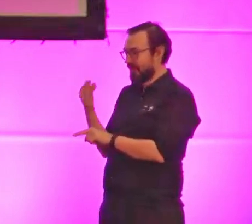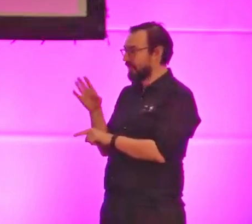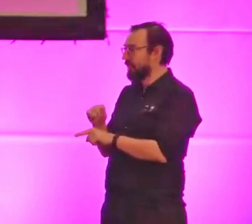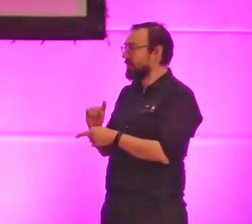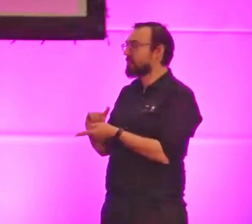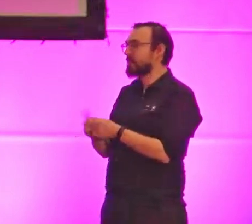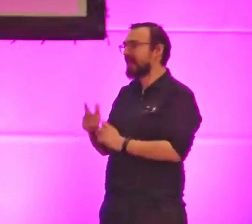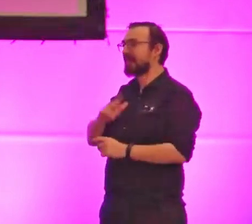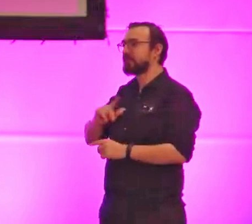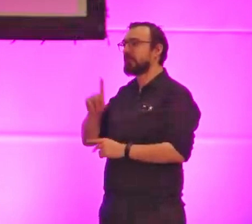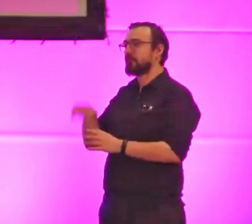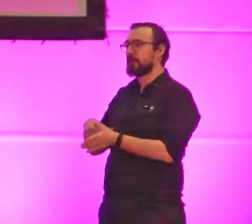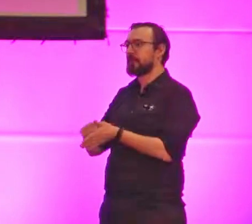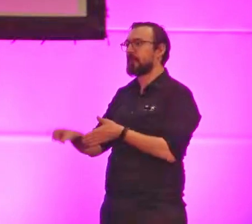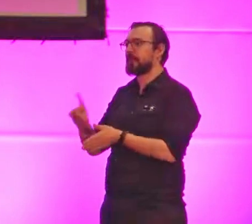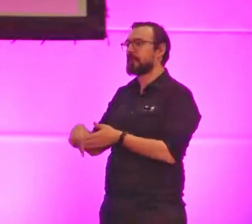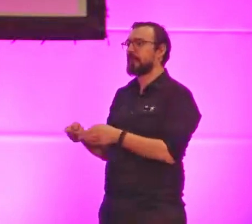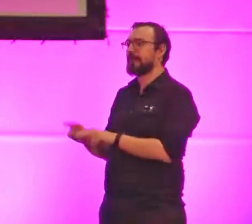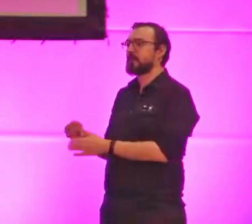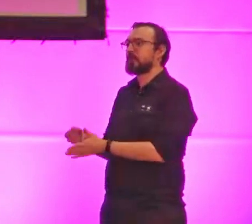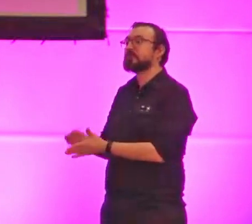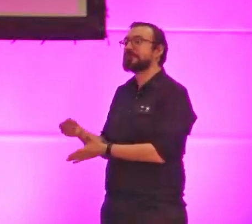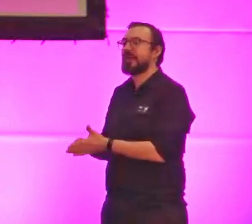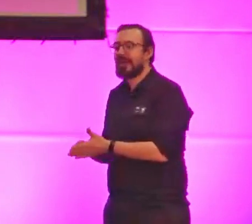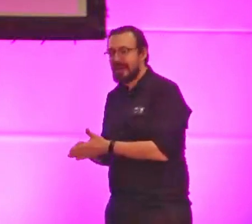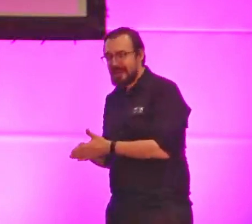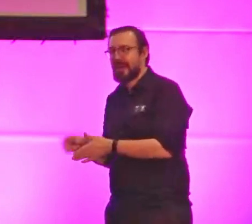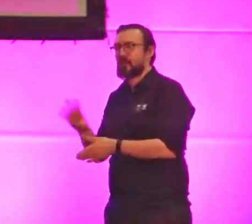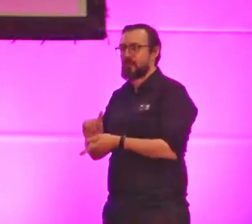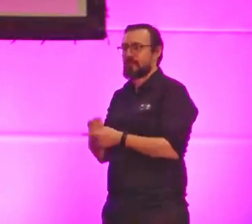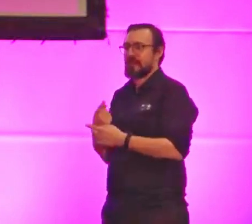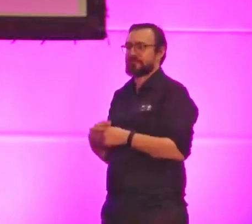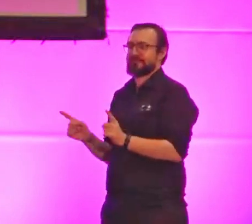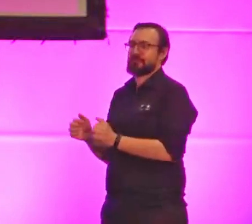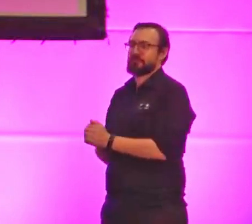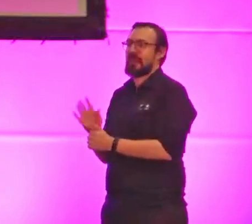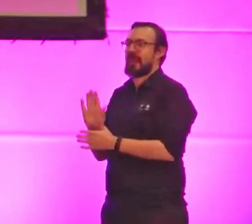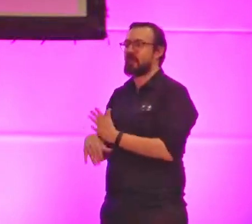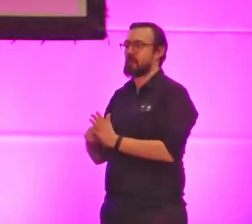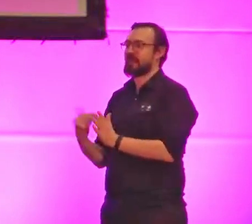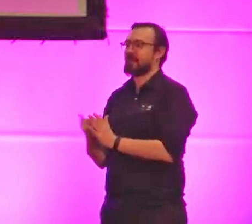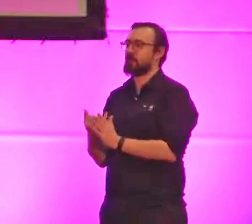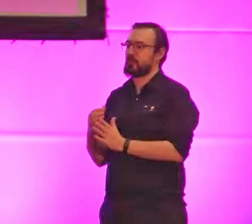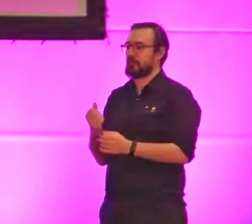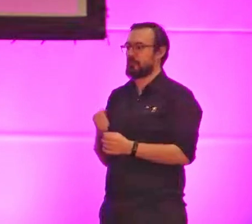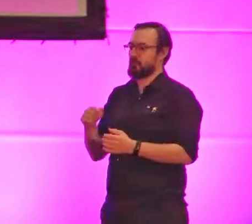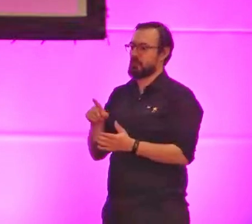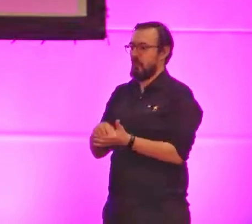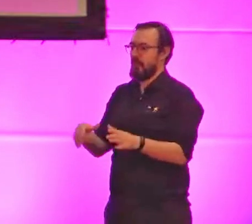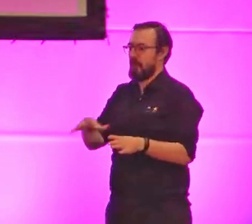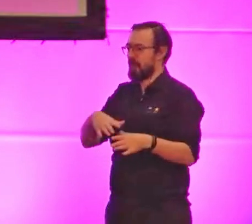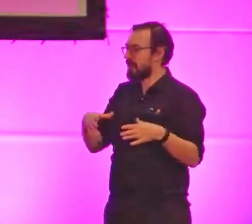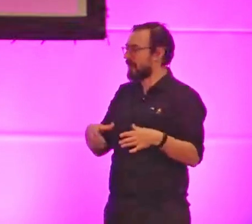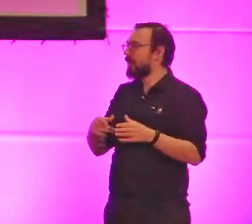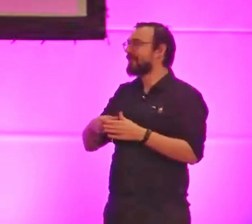bli ansvarig för att betala för rättegångskostnader. Så det är en helt annan sak än om det ligger inom brottmålet. Och det